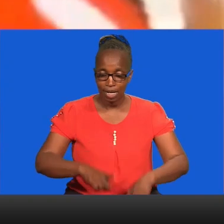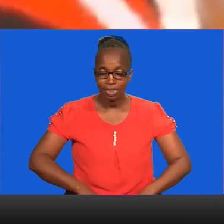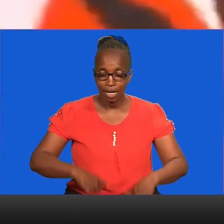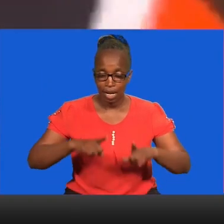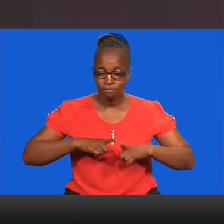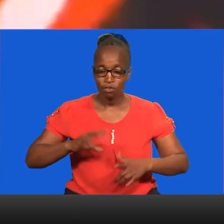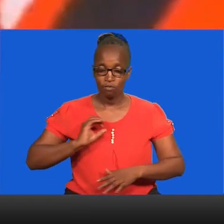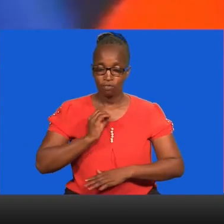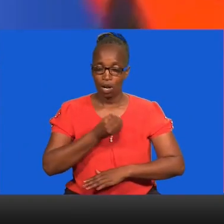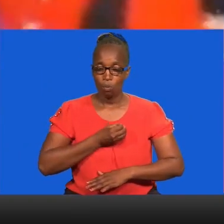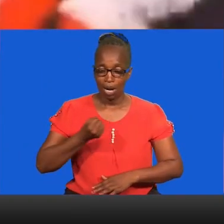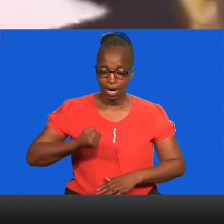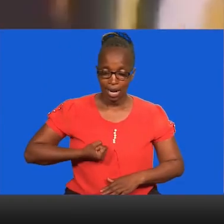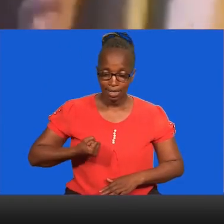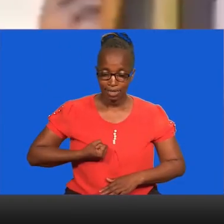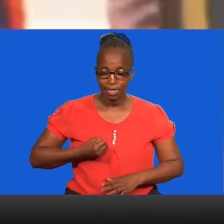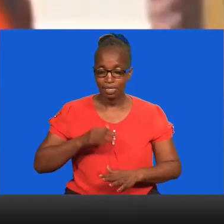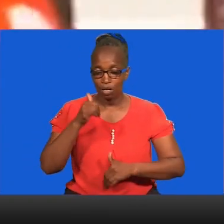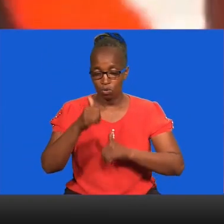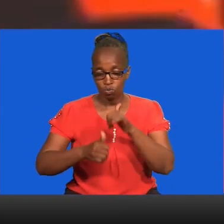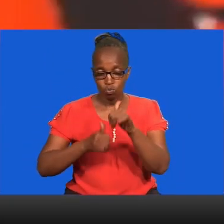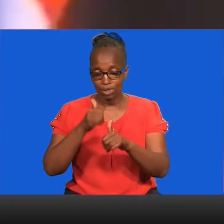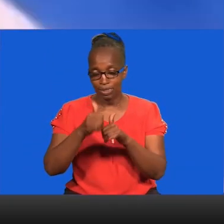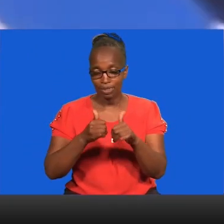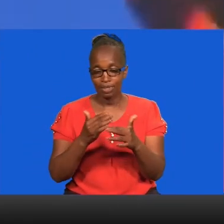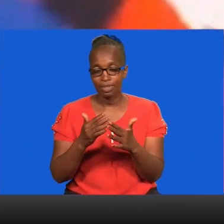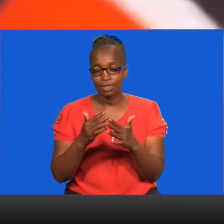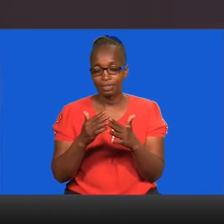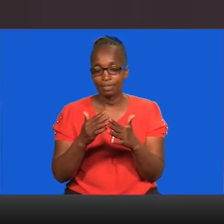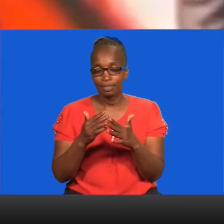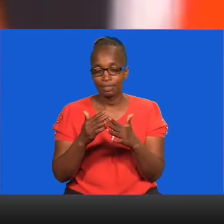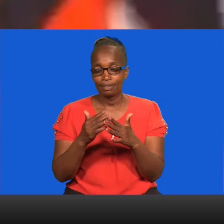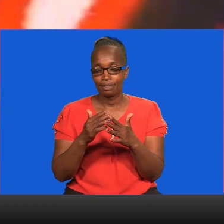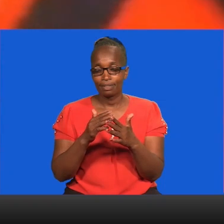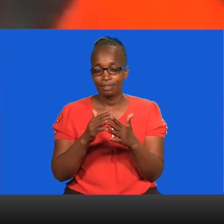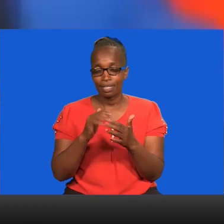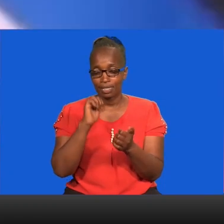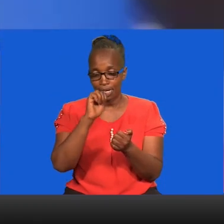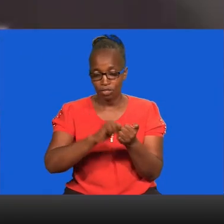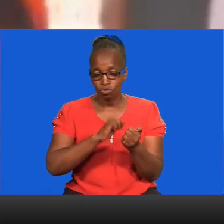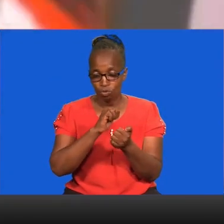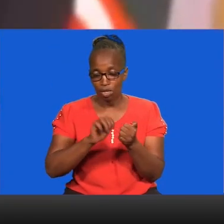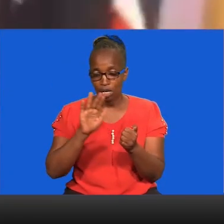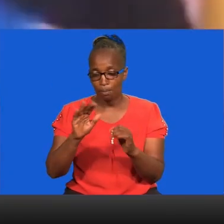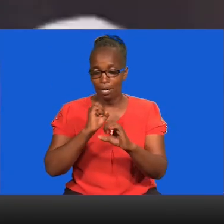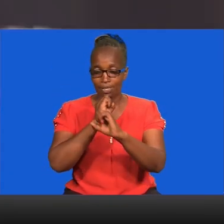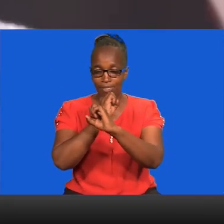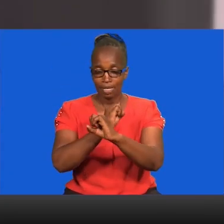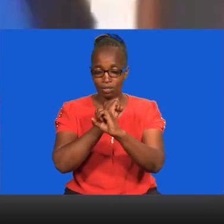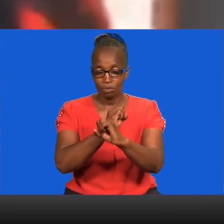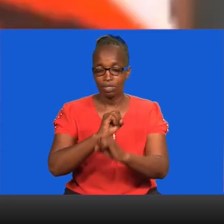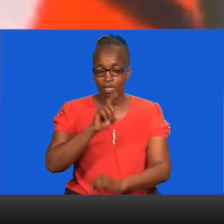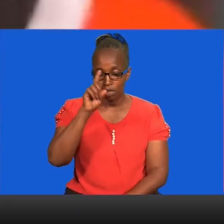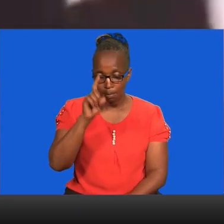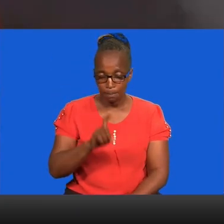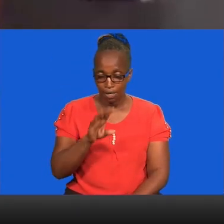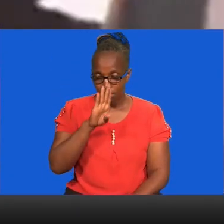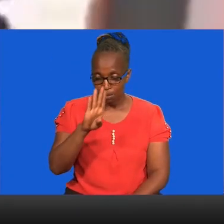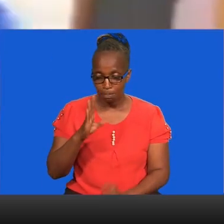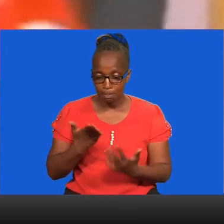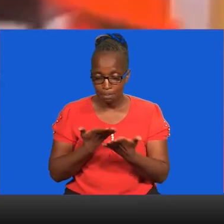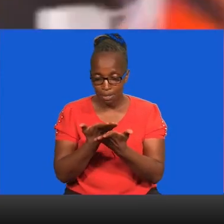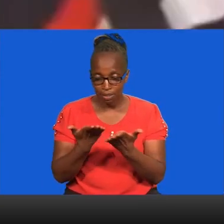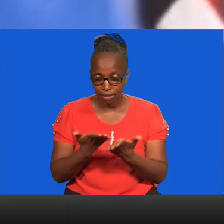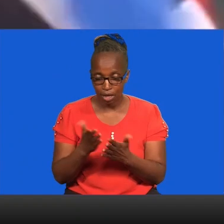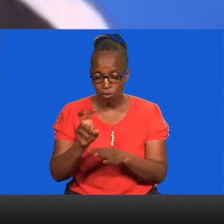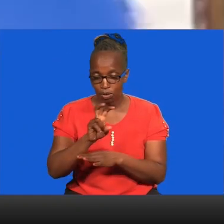women into situations that compromise their security. But we must be on the lookout, all of